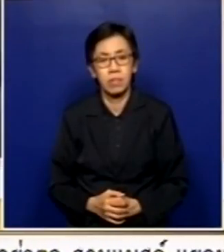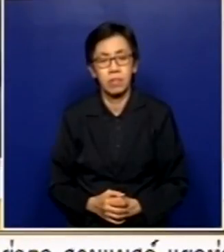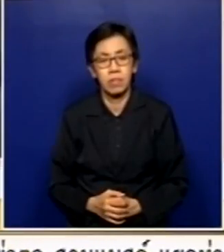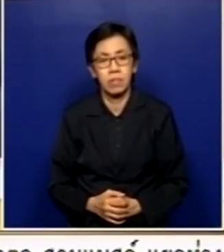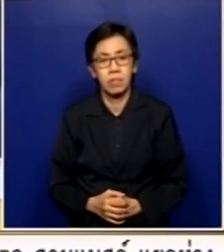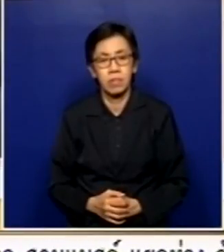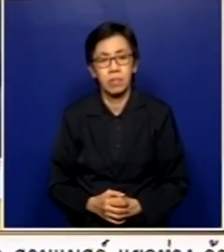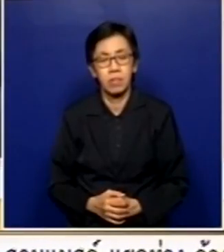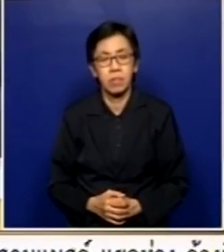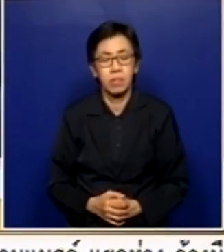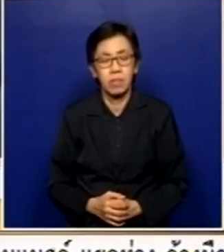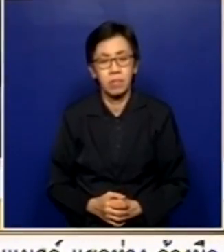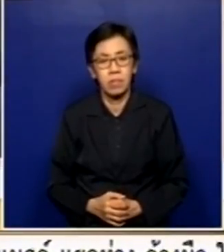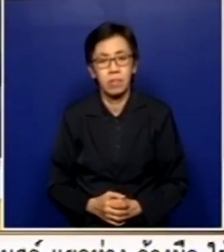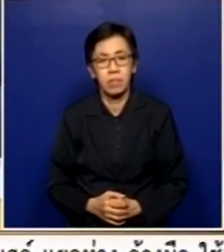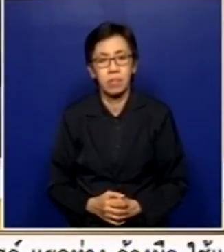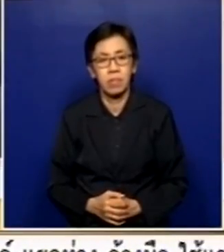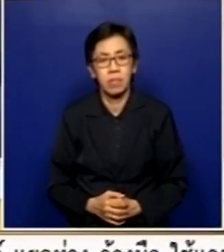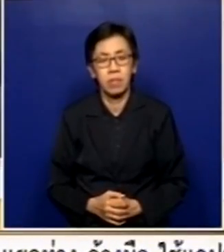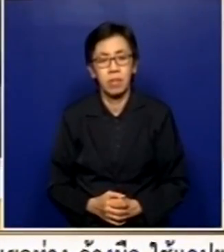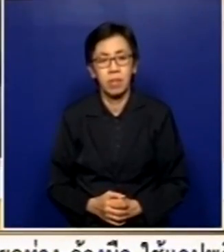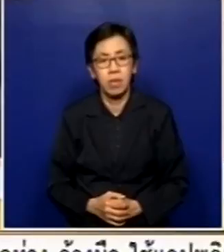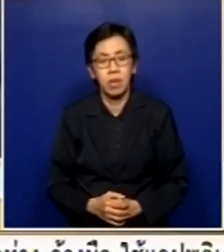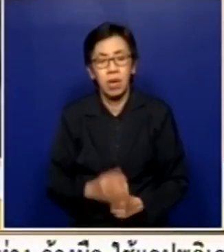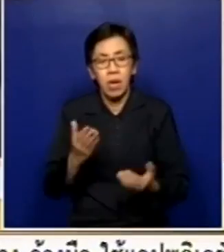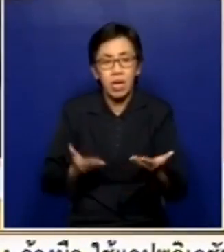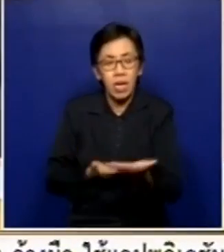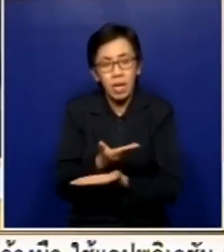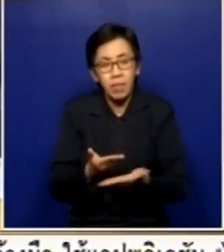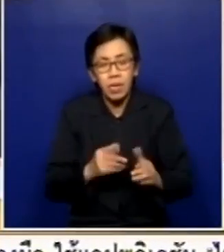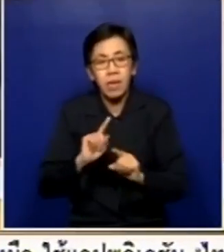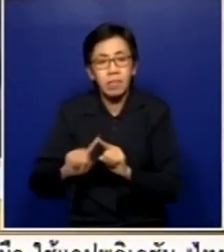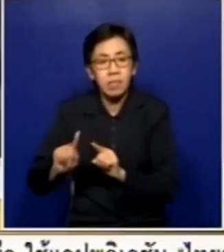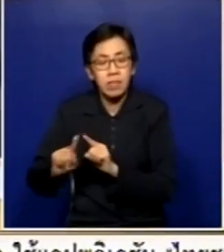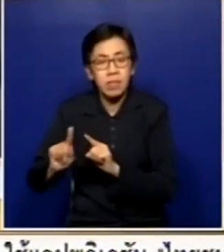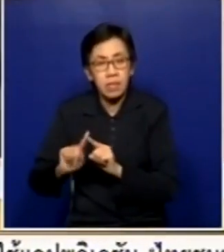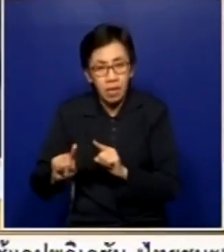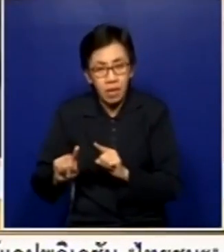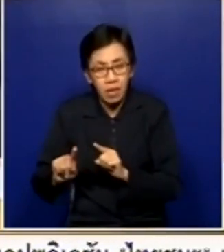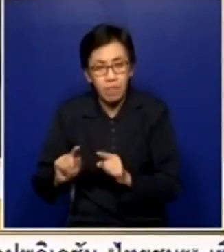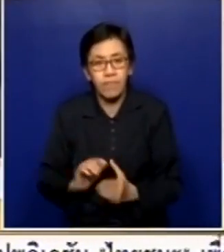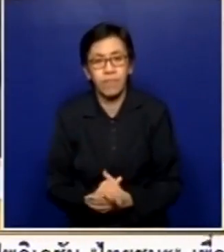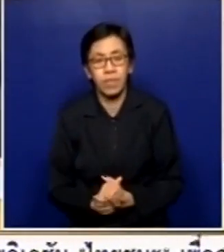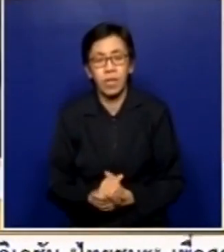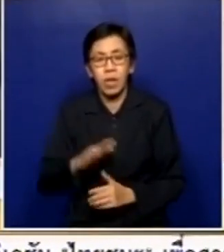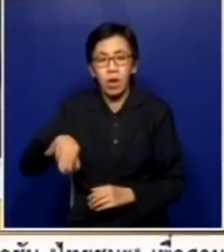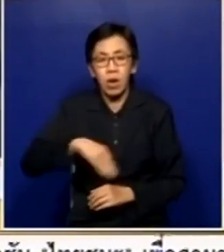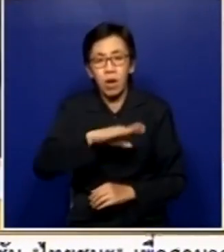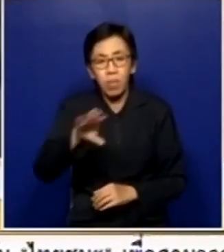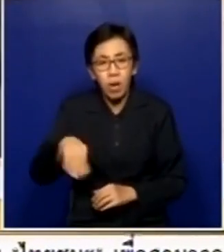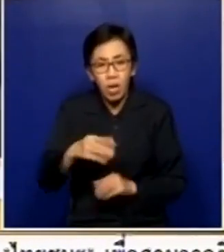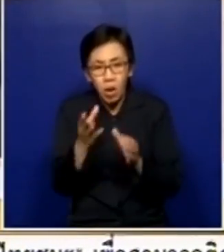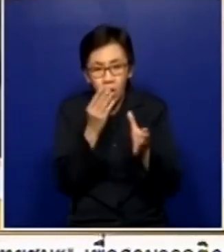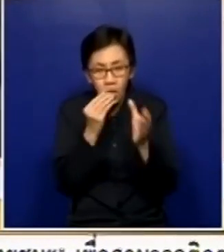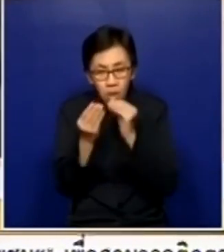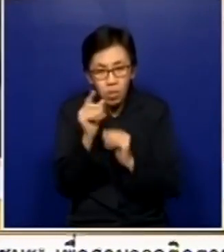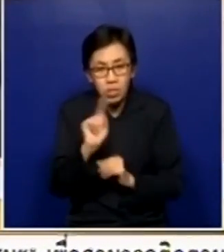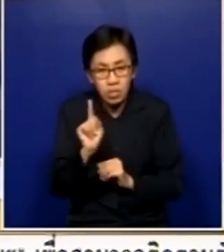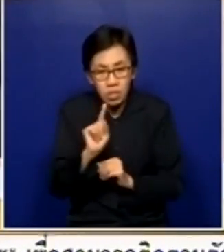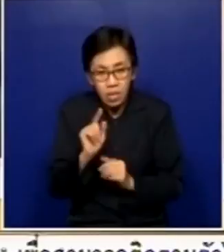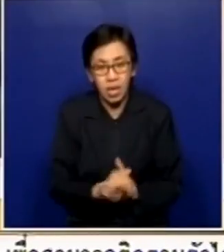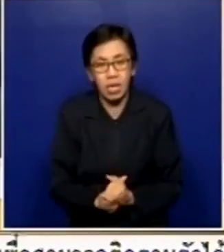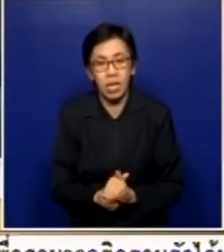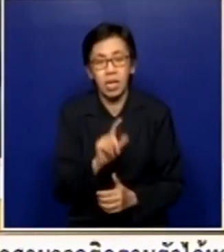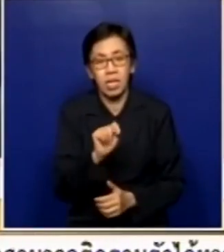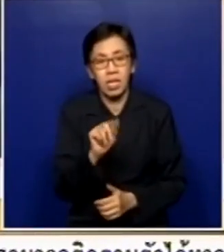พิจาณาเร็วราวต่างๆท่านอาจารย์เสริมสาขอมูลจากที่เดียว